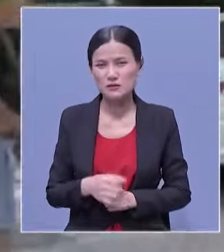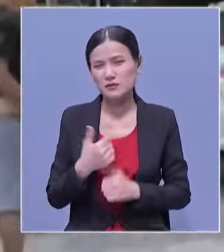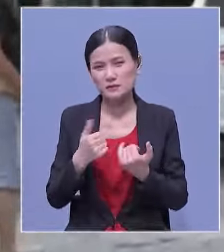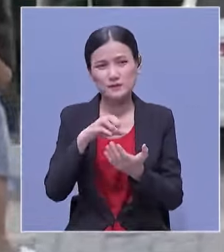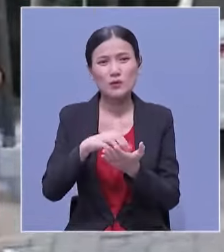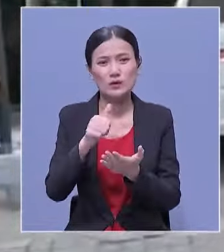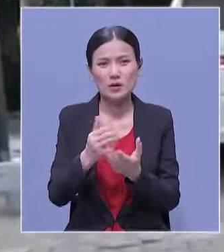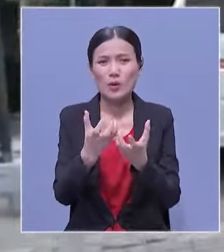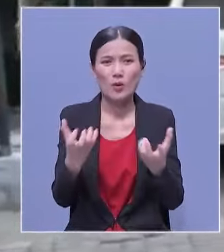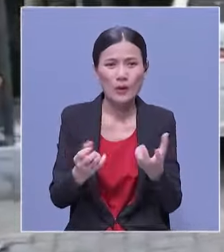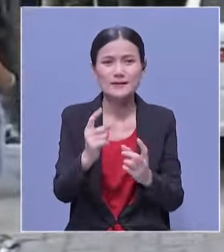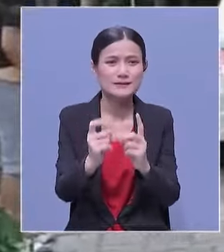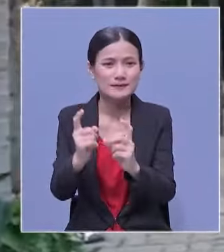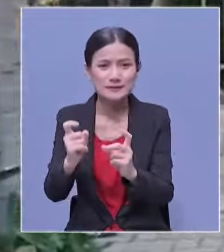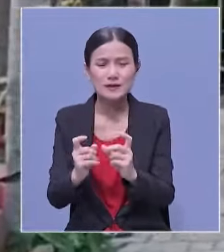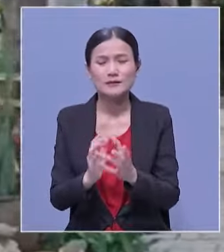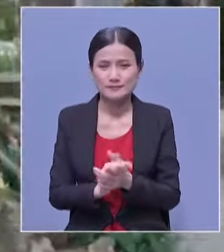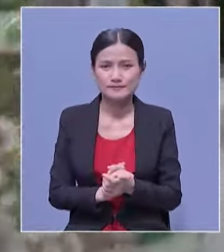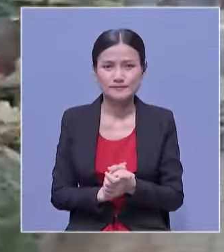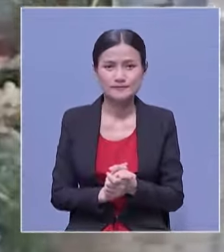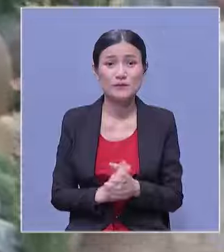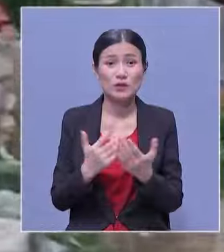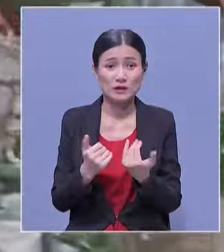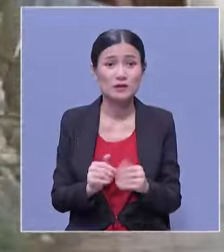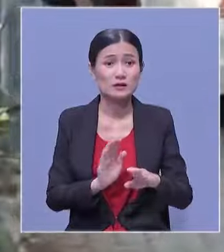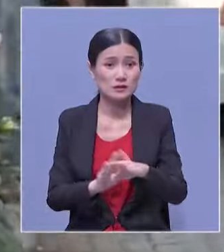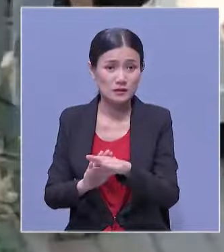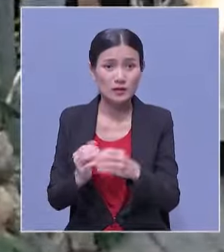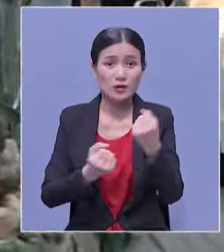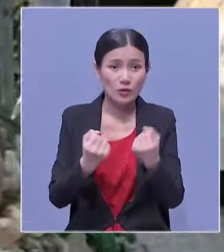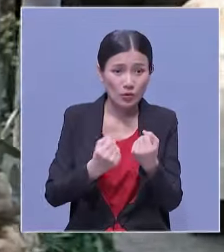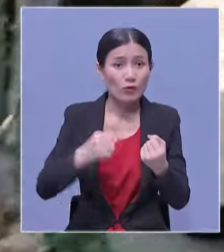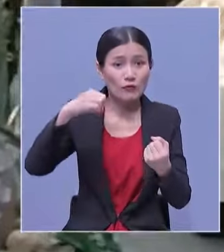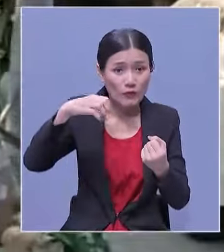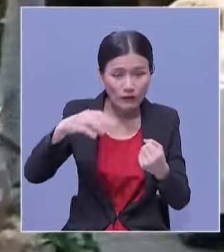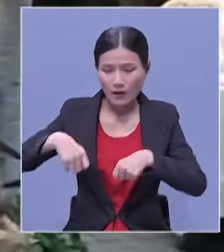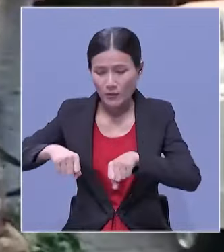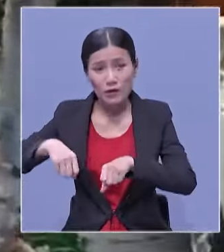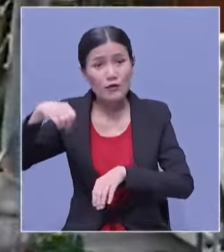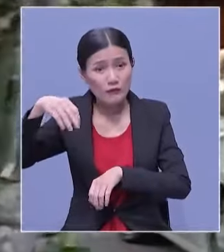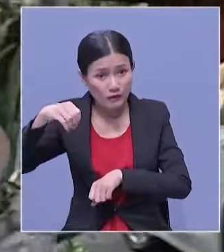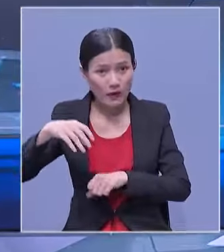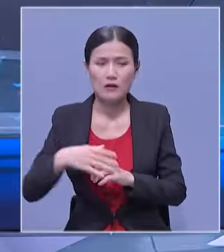พย์สินนะคะ ครับเพราะฉะนั้นบ้านไหนใช้รถยนต์ไฟฟ้ามอเตอร์ไซค์ไฟฟ้าต้องมาตรวจสอบให้ดีว่าอุปก